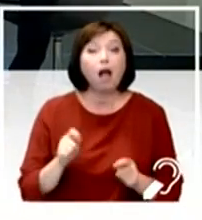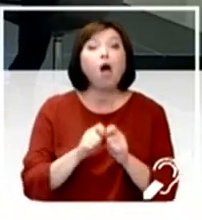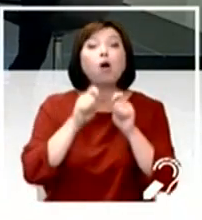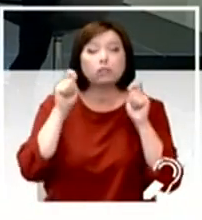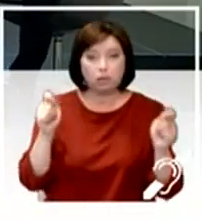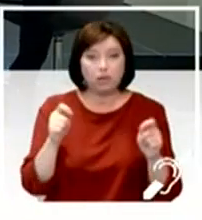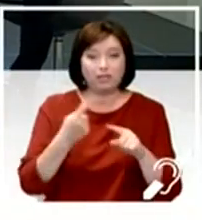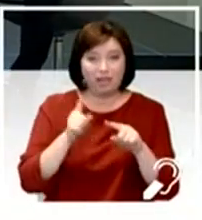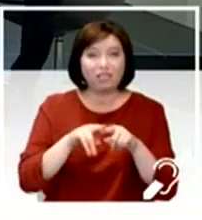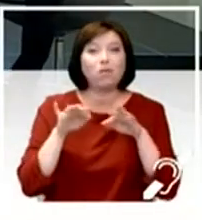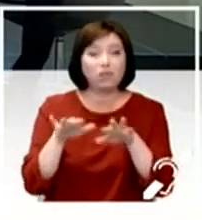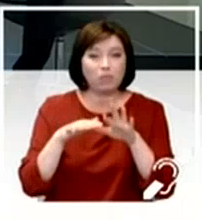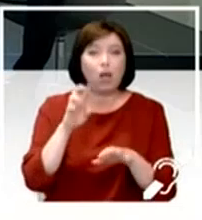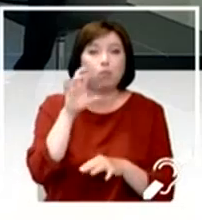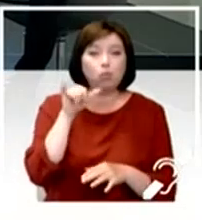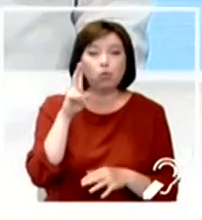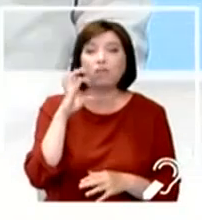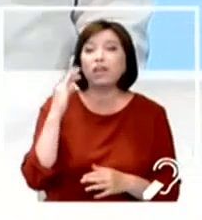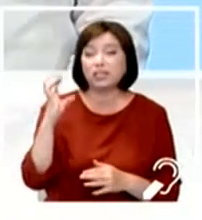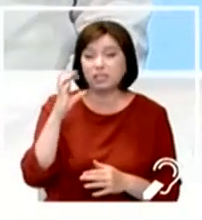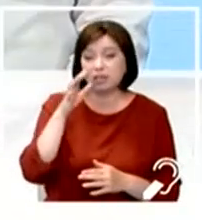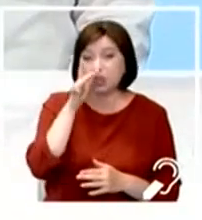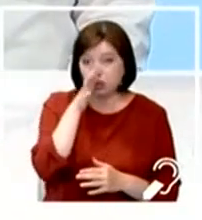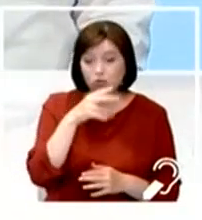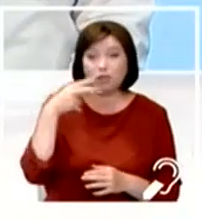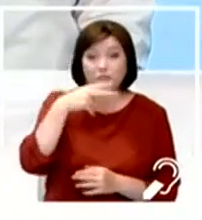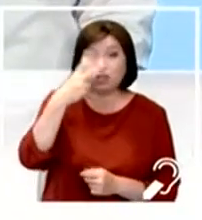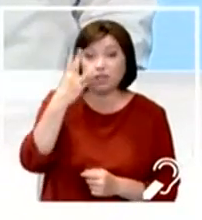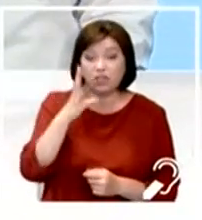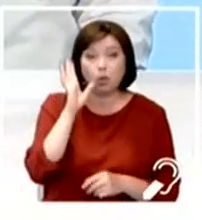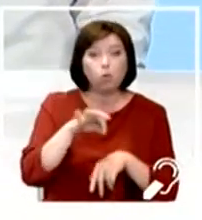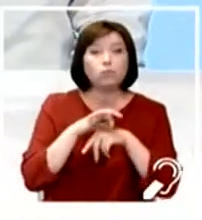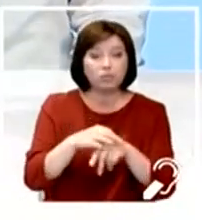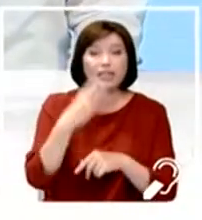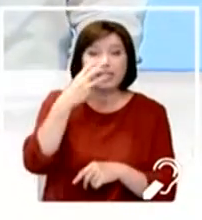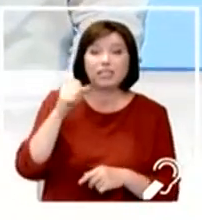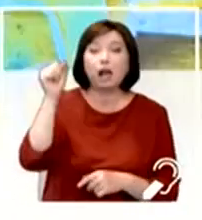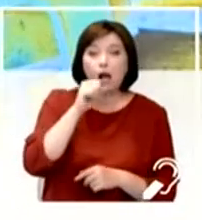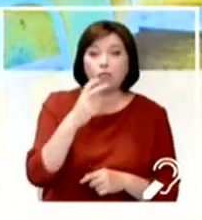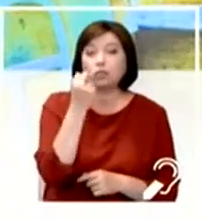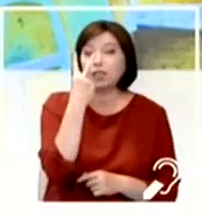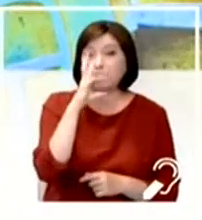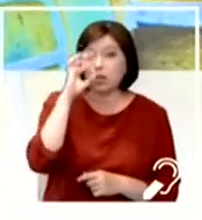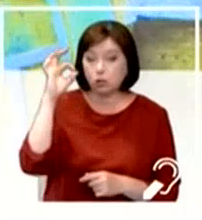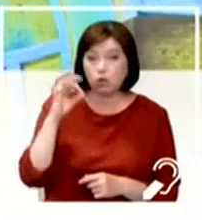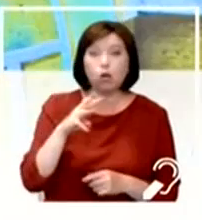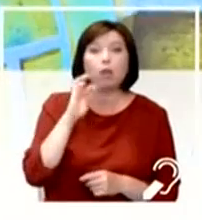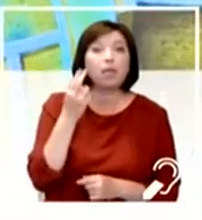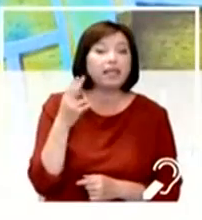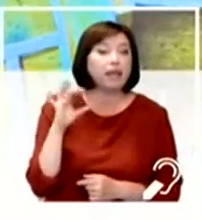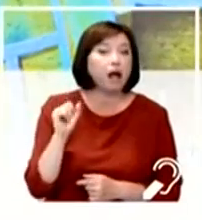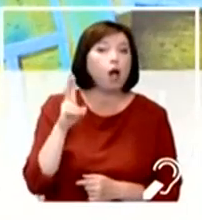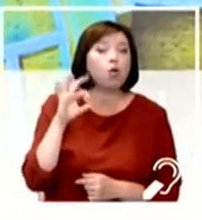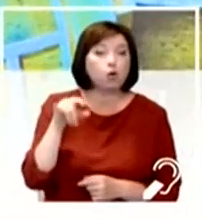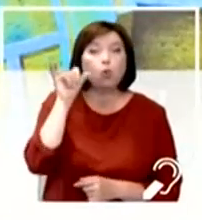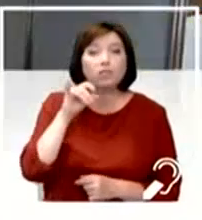Deschiderea oficială a Salonului Internațional de Carte Bookfest Chișinău 2023 va avea loc pe 30 august, ora 12, la Mediacor,